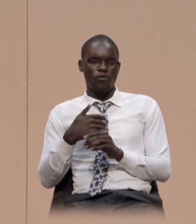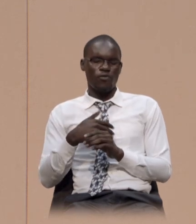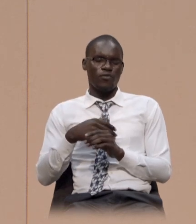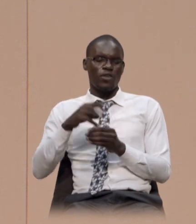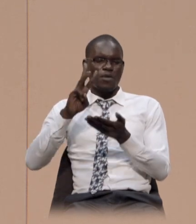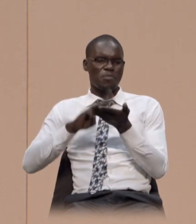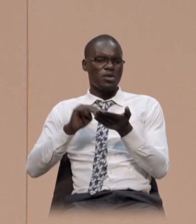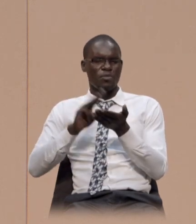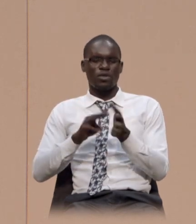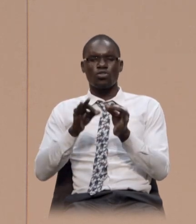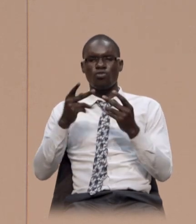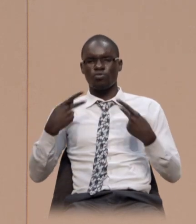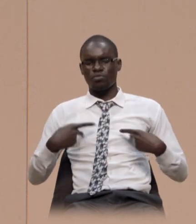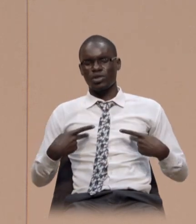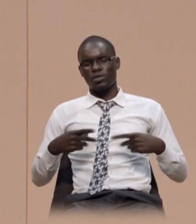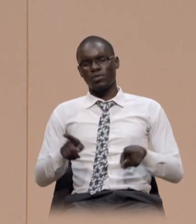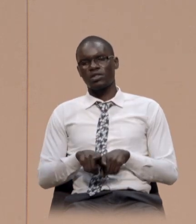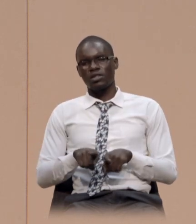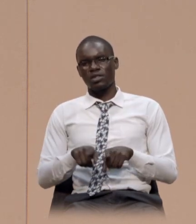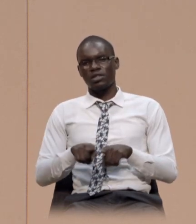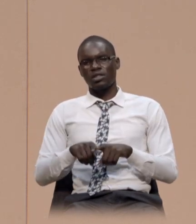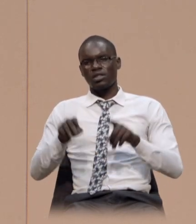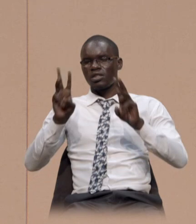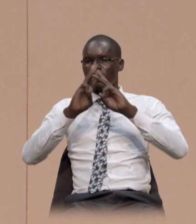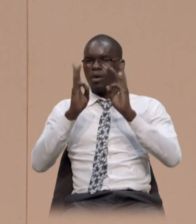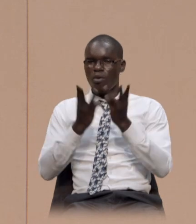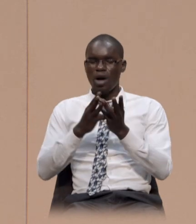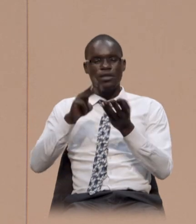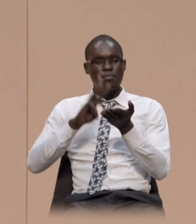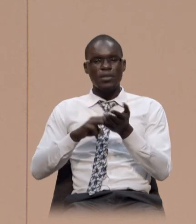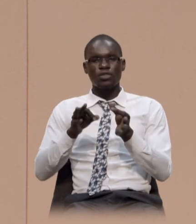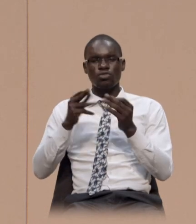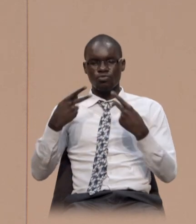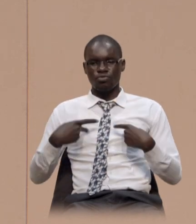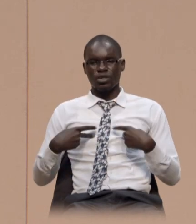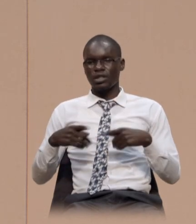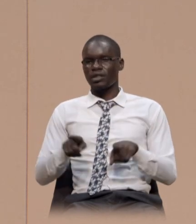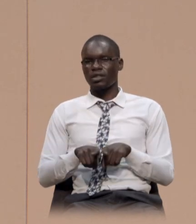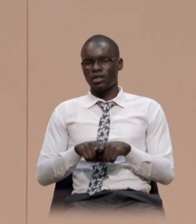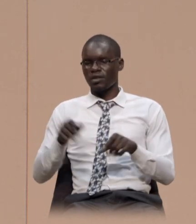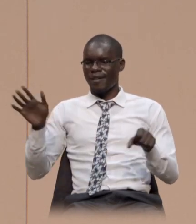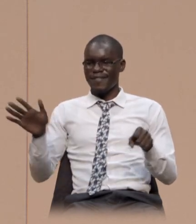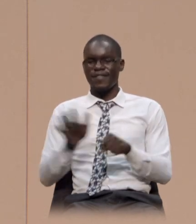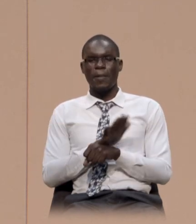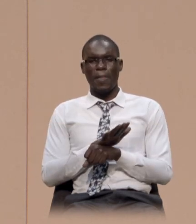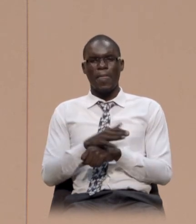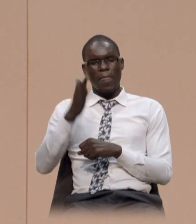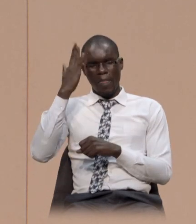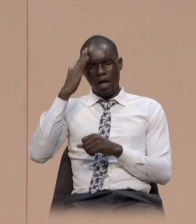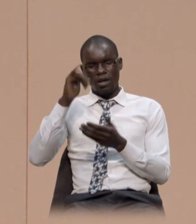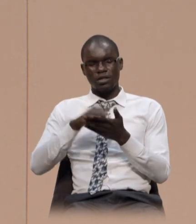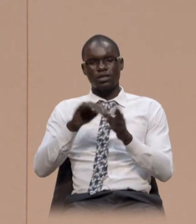hiyo. Na almost the population ya dunia, if millions of people kama hawa wamejaa, ujue hii